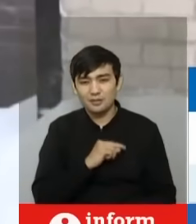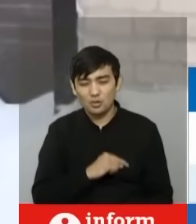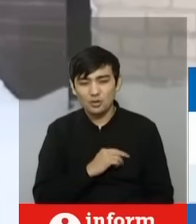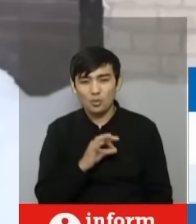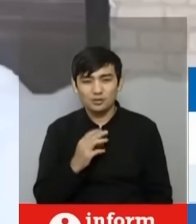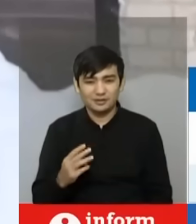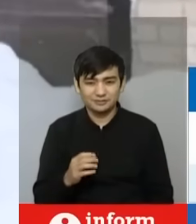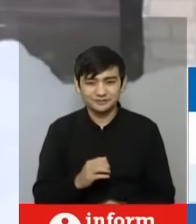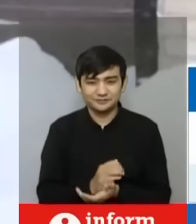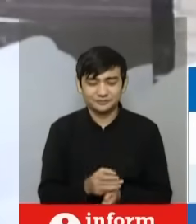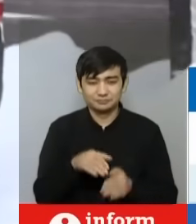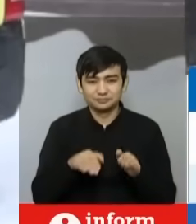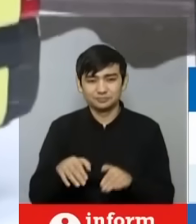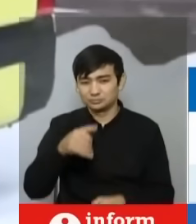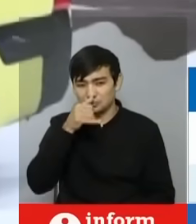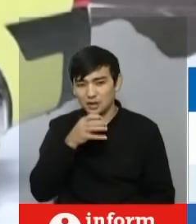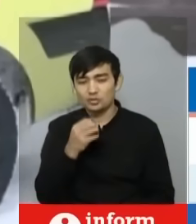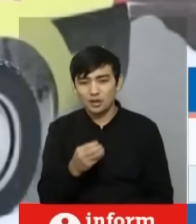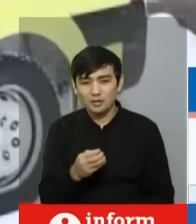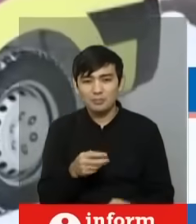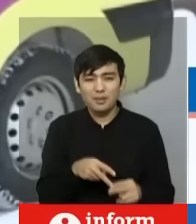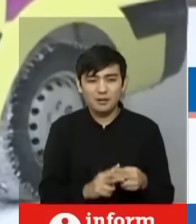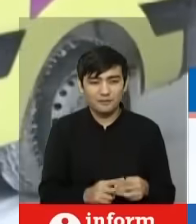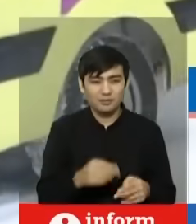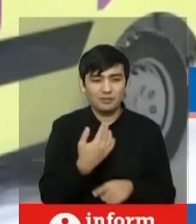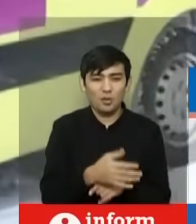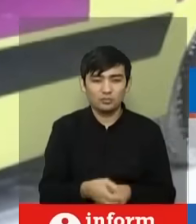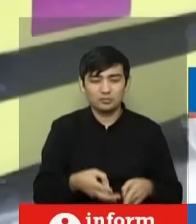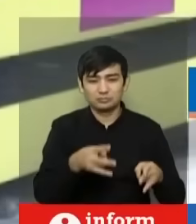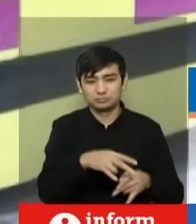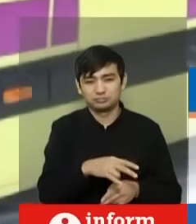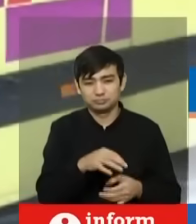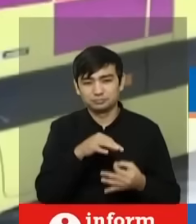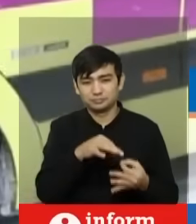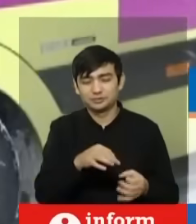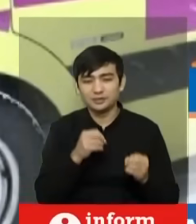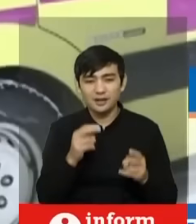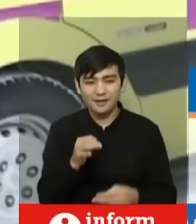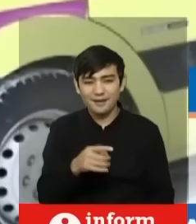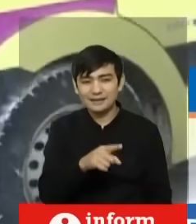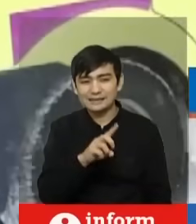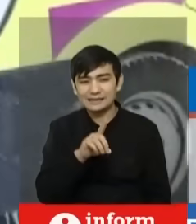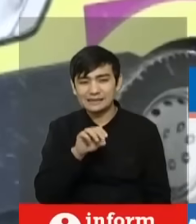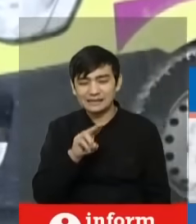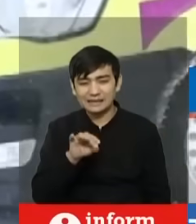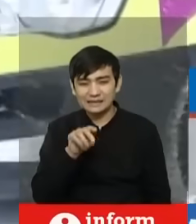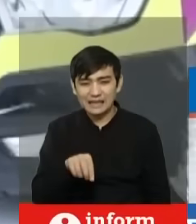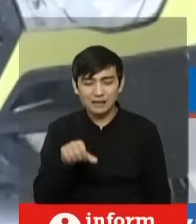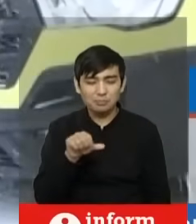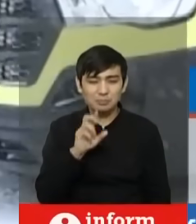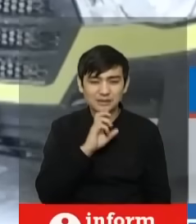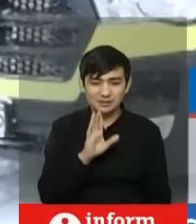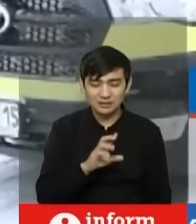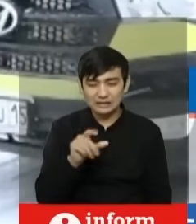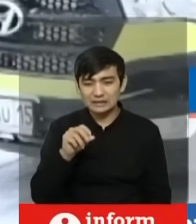көліктер сыймай қалған. Соның салдарынан тең жартысы далада қаңтарылып тұр. Ал дизельмен жүретін көліктерді қатты